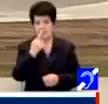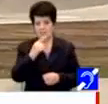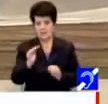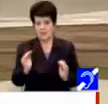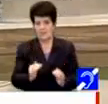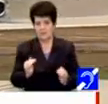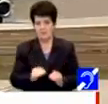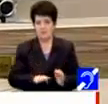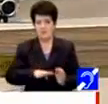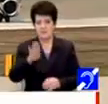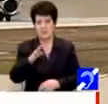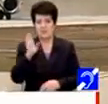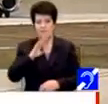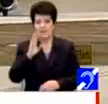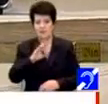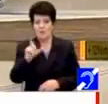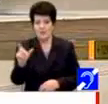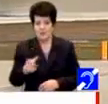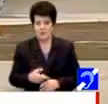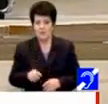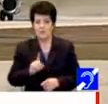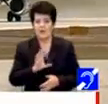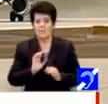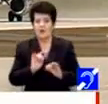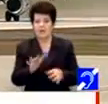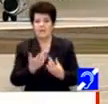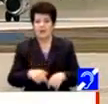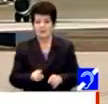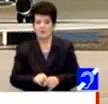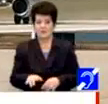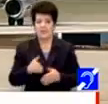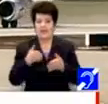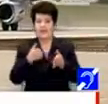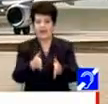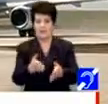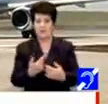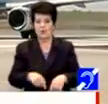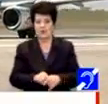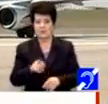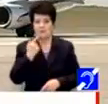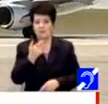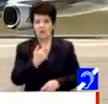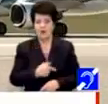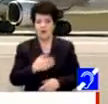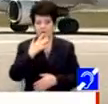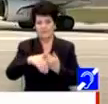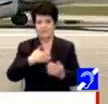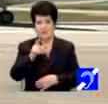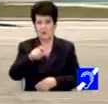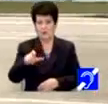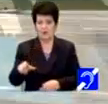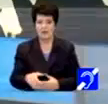dimensiuni mici, care decolase de la Vadului Vodă. Aeronavele aveau practic aceeași traiectorie. În ambele cazuri este vorba de o eroare umană.